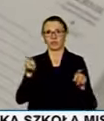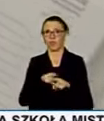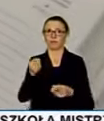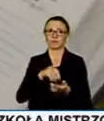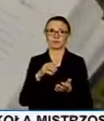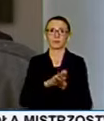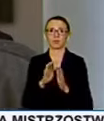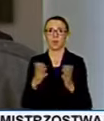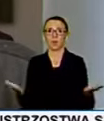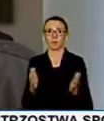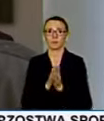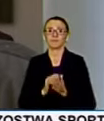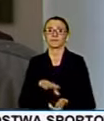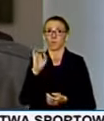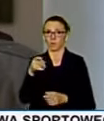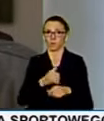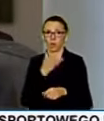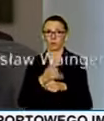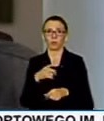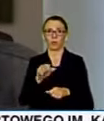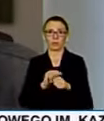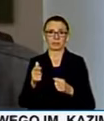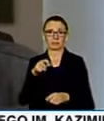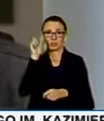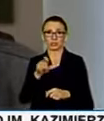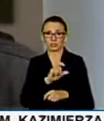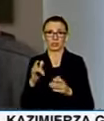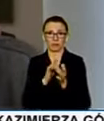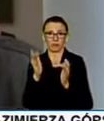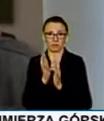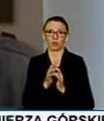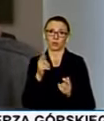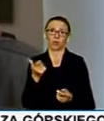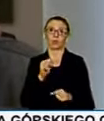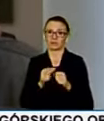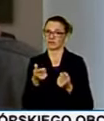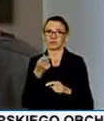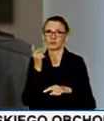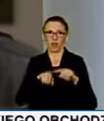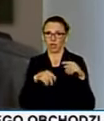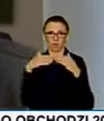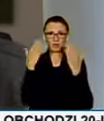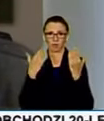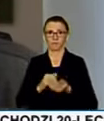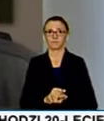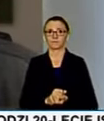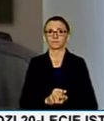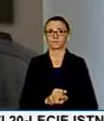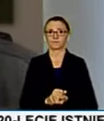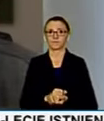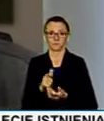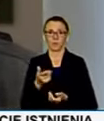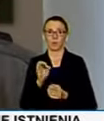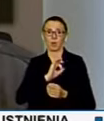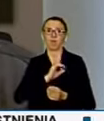notowania w Biblii. Po pierwsze, piątek to jest dzień ukrzyżowania Jezusa, więc siłą rzeczy zły dzień w